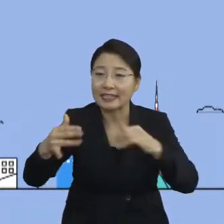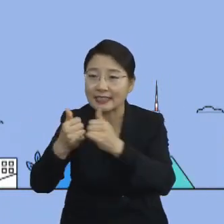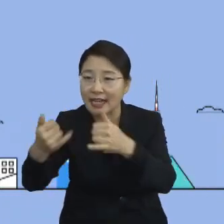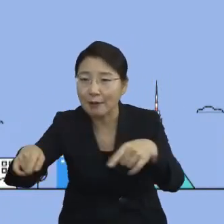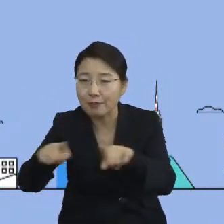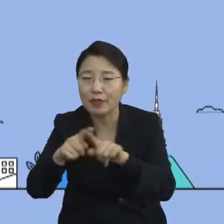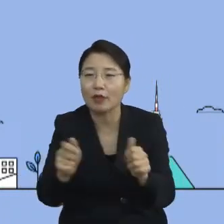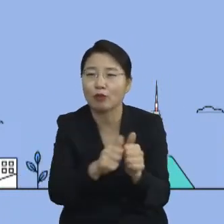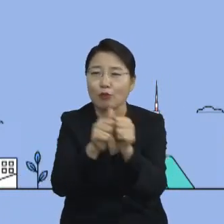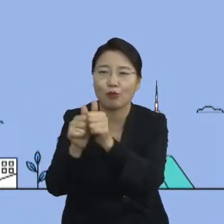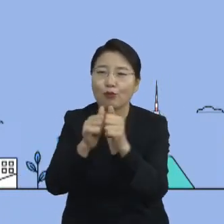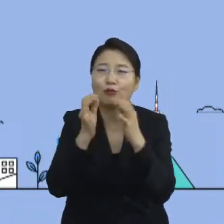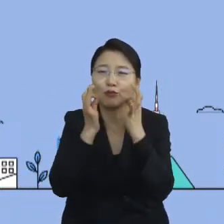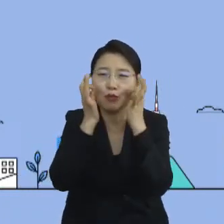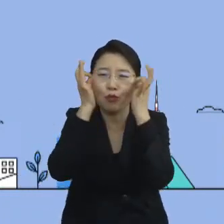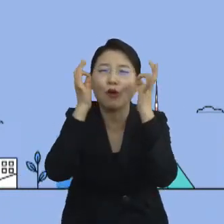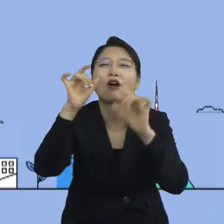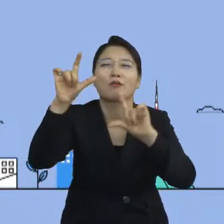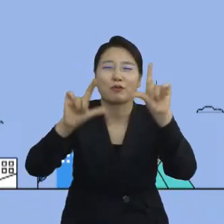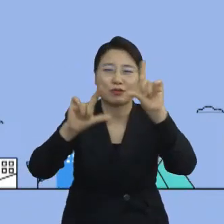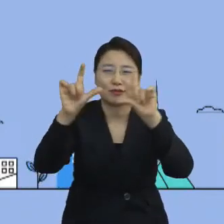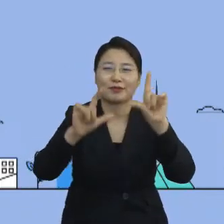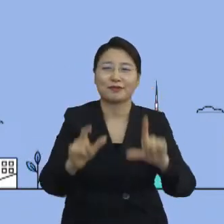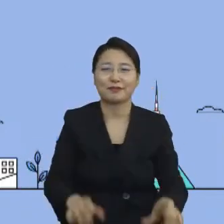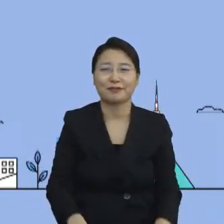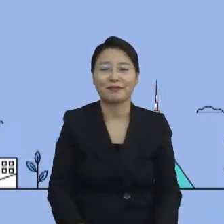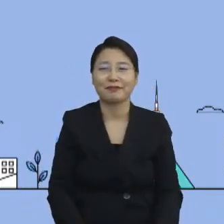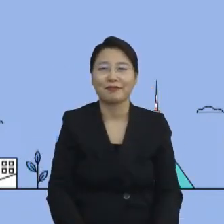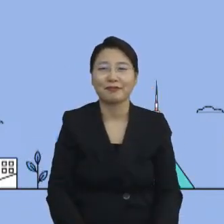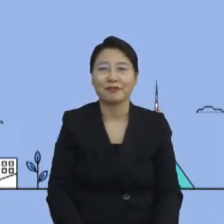동행하려고 노력하는지 아실 수 있는 대목입니다.